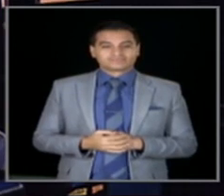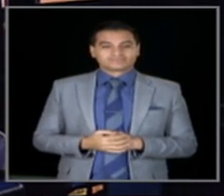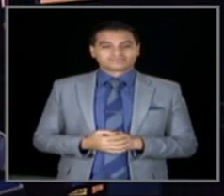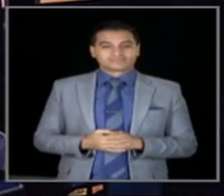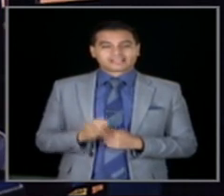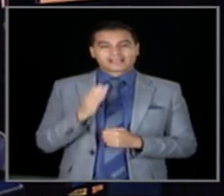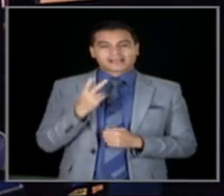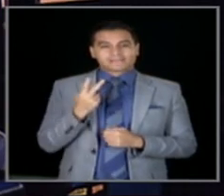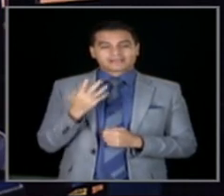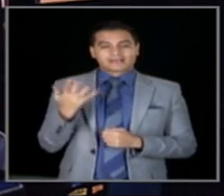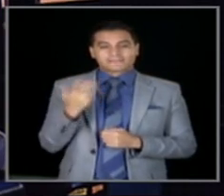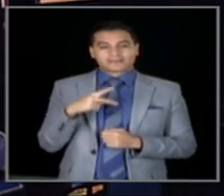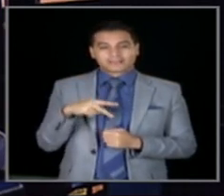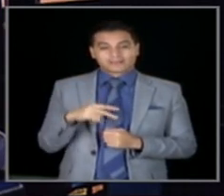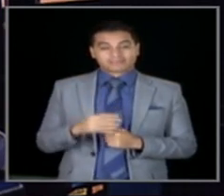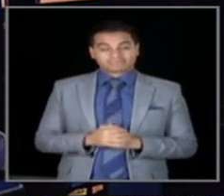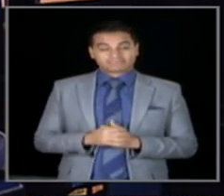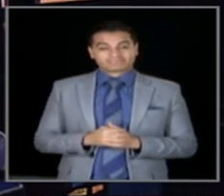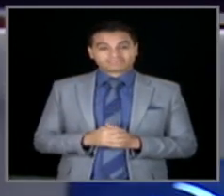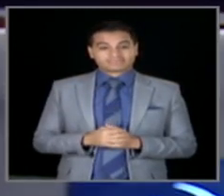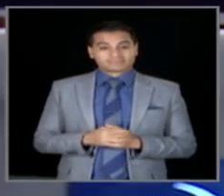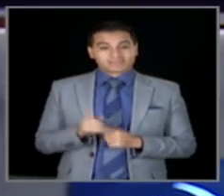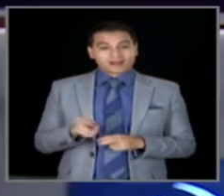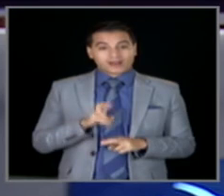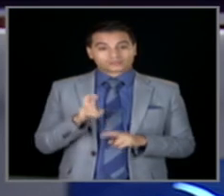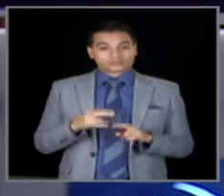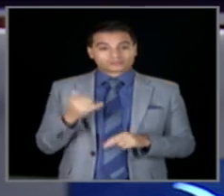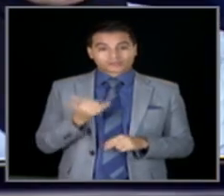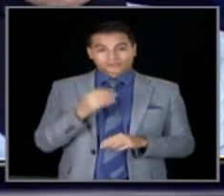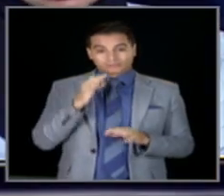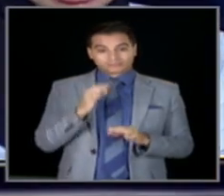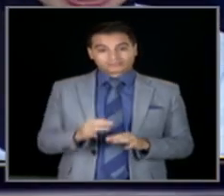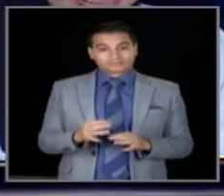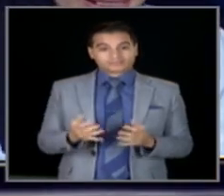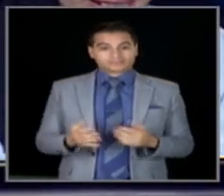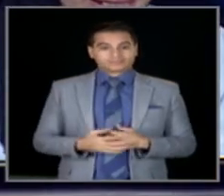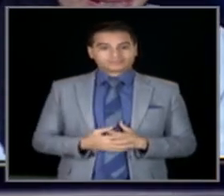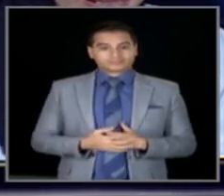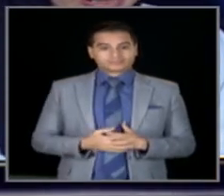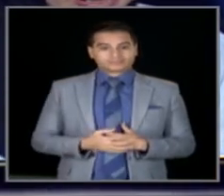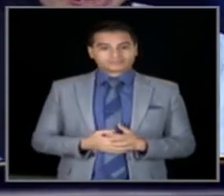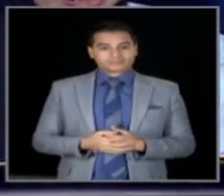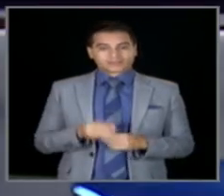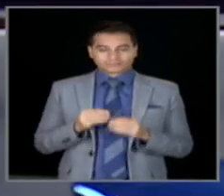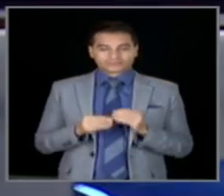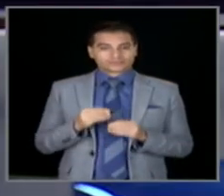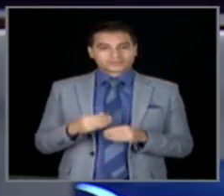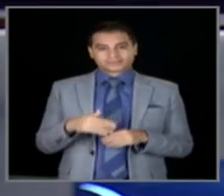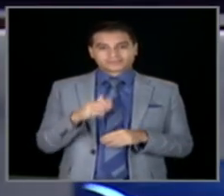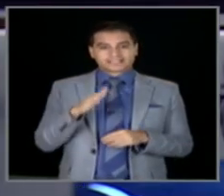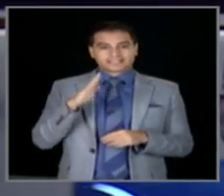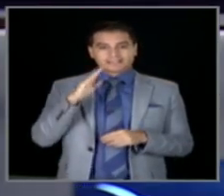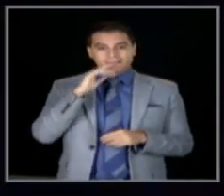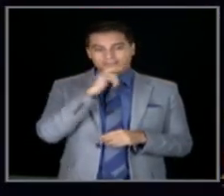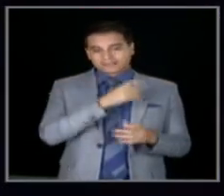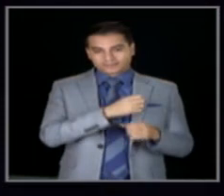إجابتين من 8، مع إن كان في أسئلة يا مصطفى. 2000 دي يلا معلش. سليم،